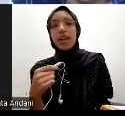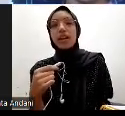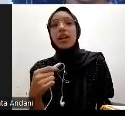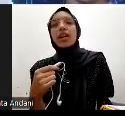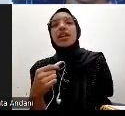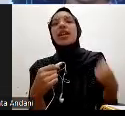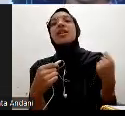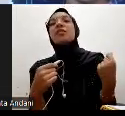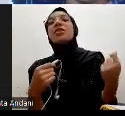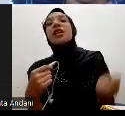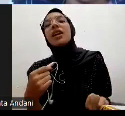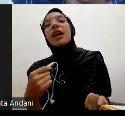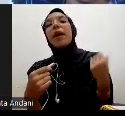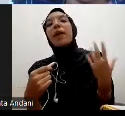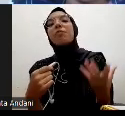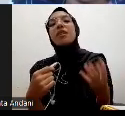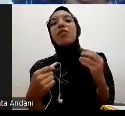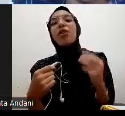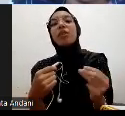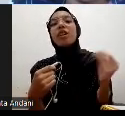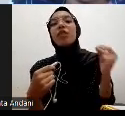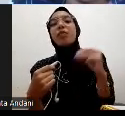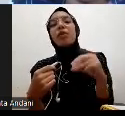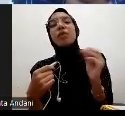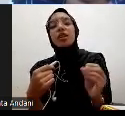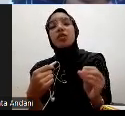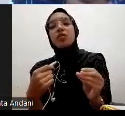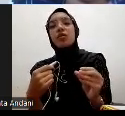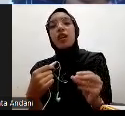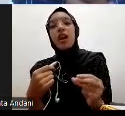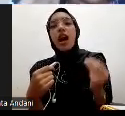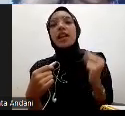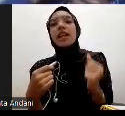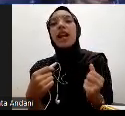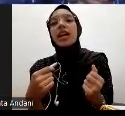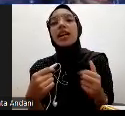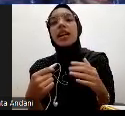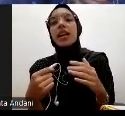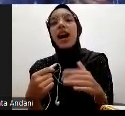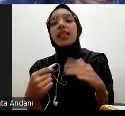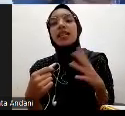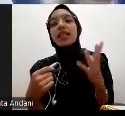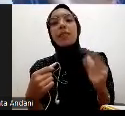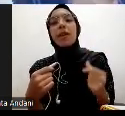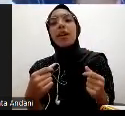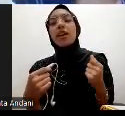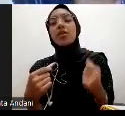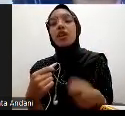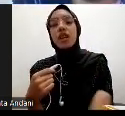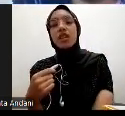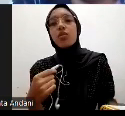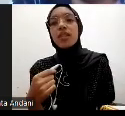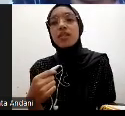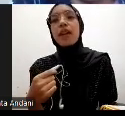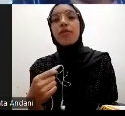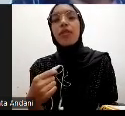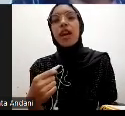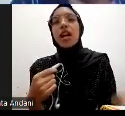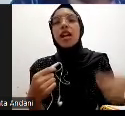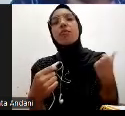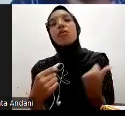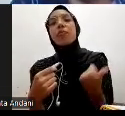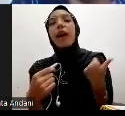nomophobia. Jadi sebenarnya pubbing, smombi, dan nomophobia itu adalah artinya sama, yaitu kecanduan